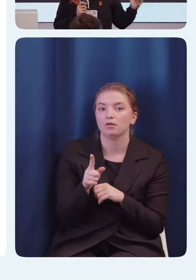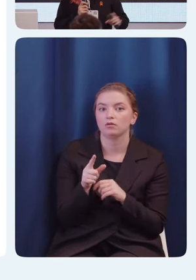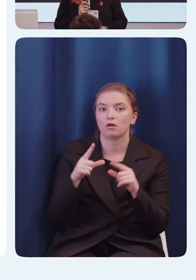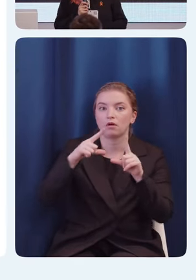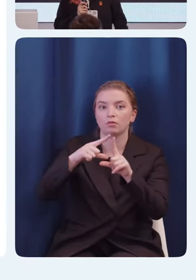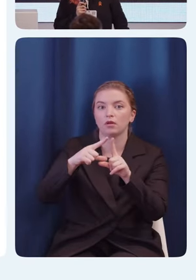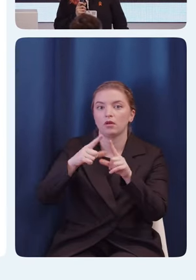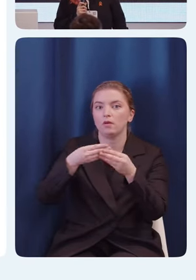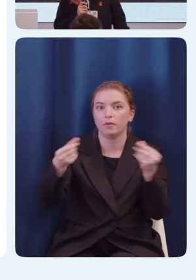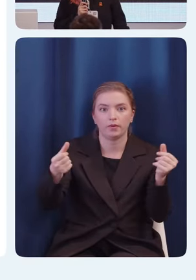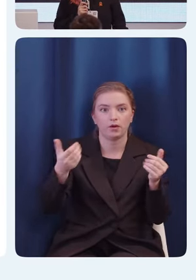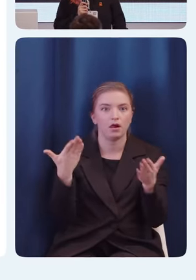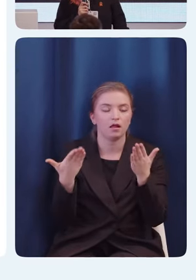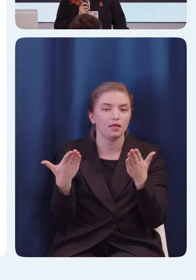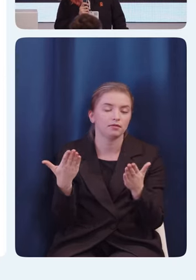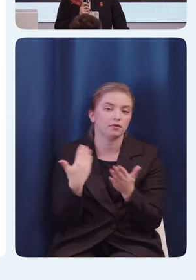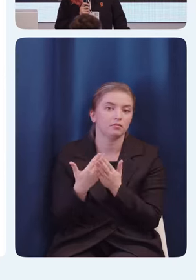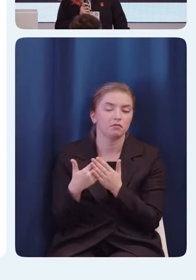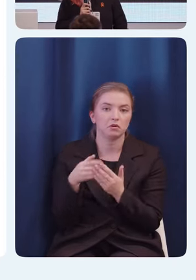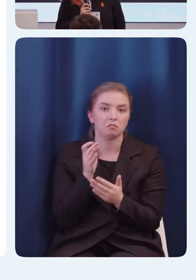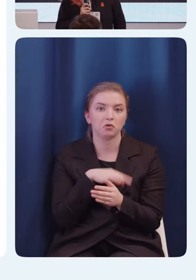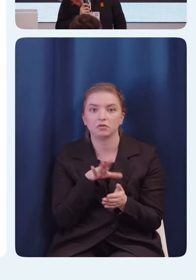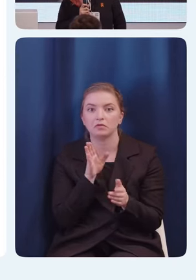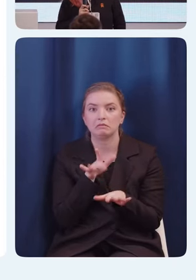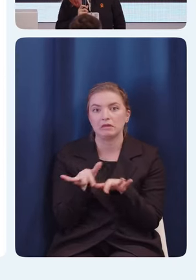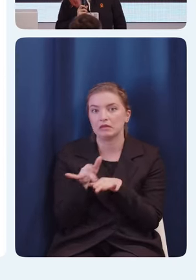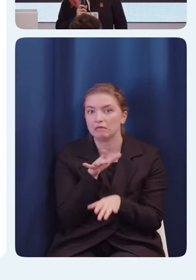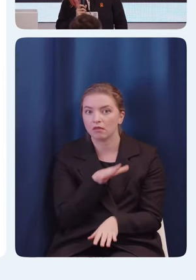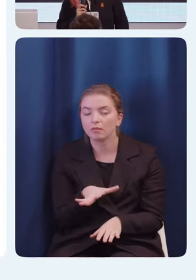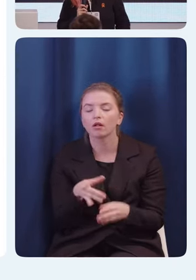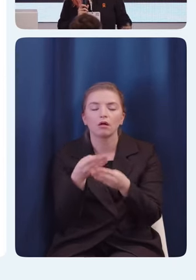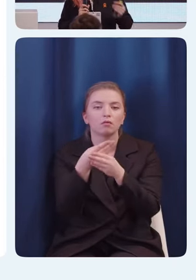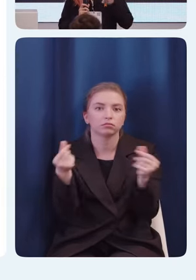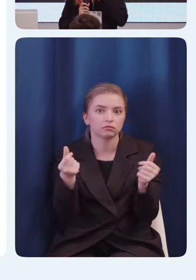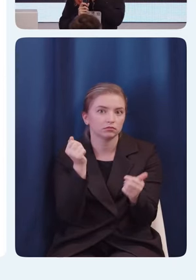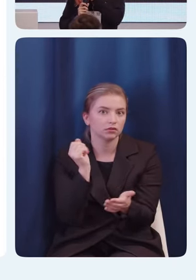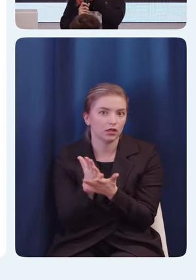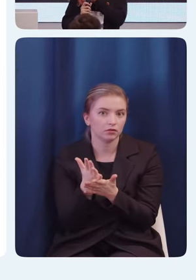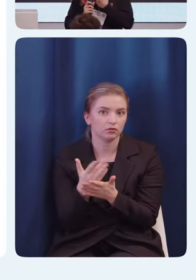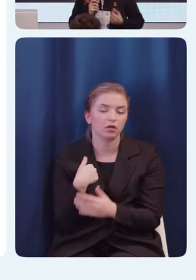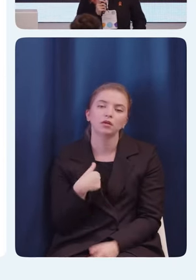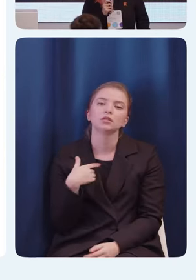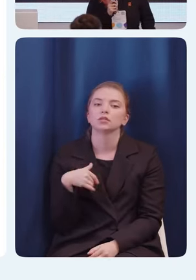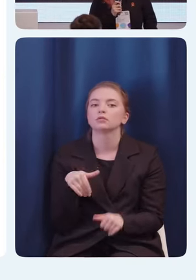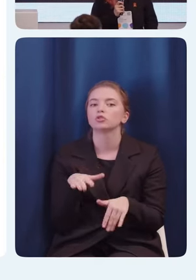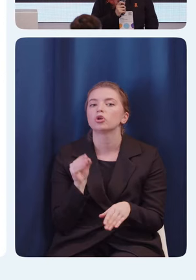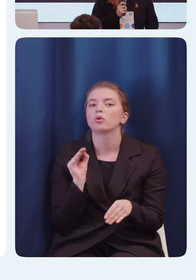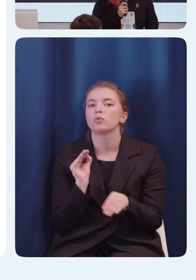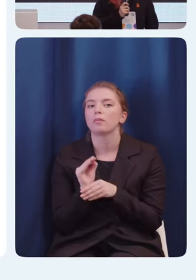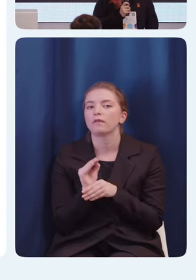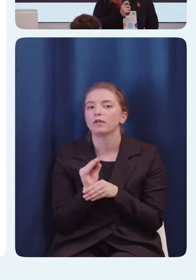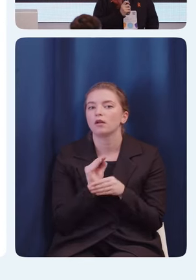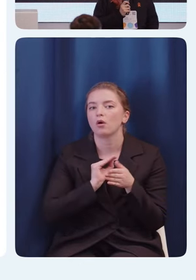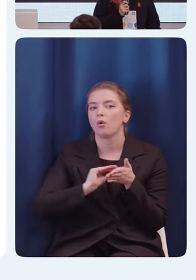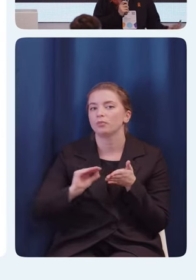и исчезают, если пользователь не совершит никакого действия. Мы добавили также описание всем